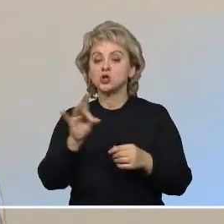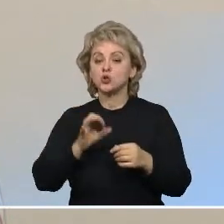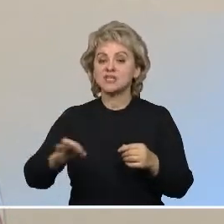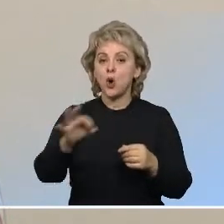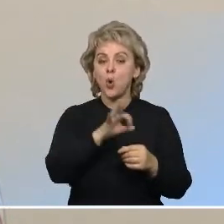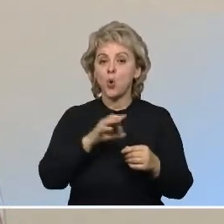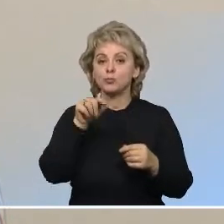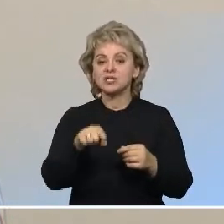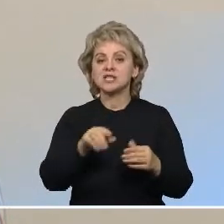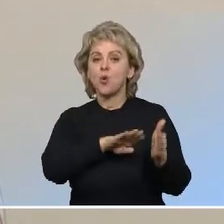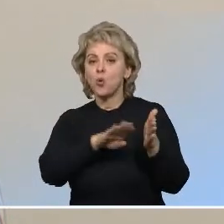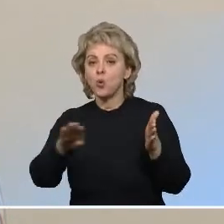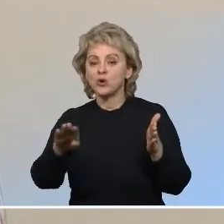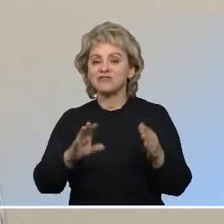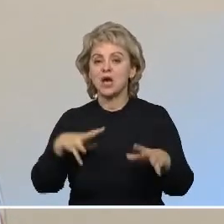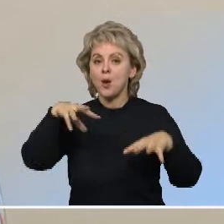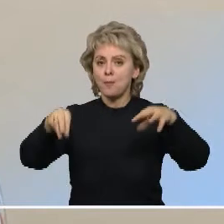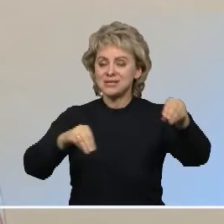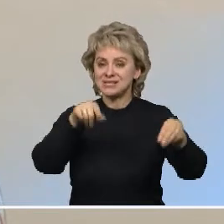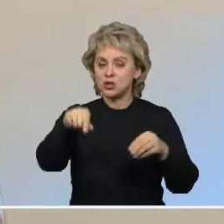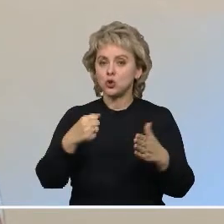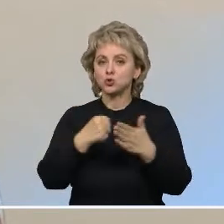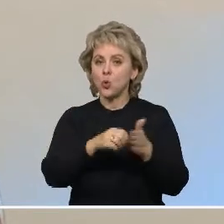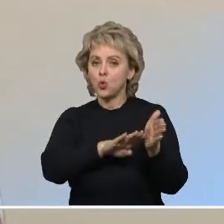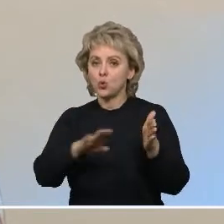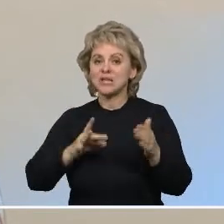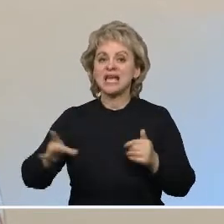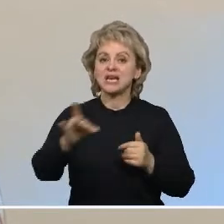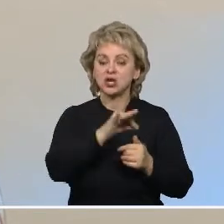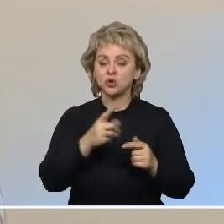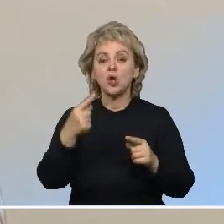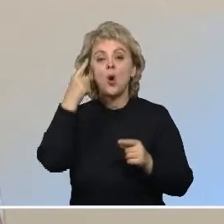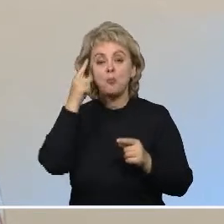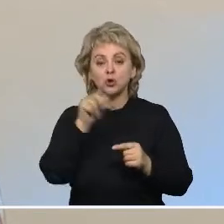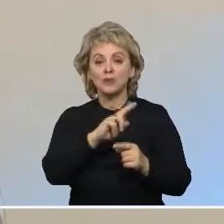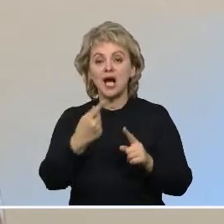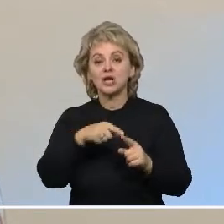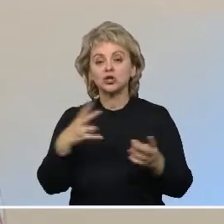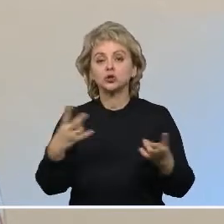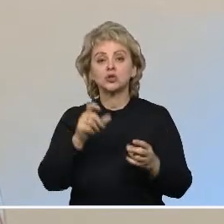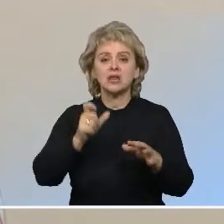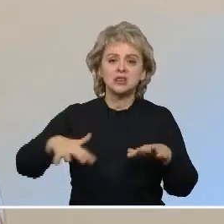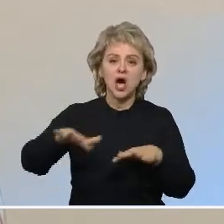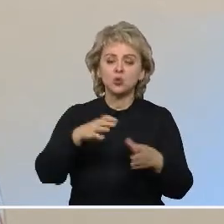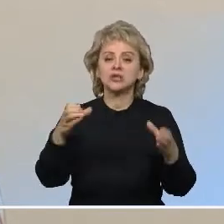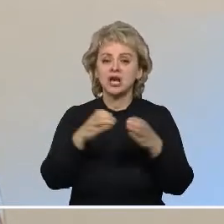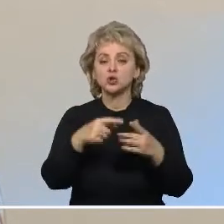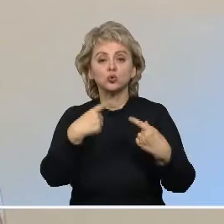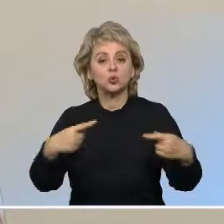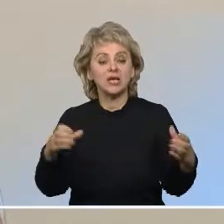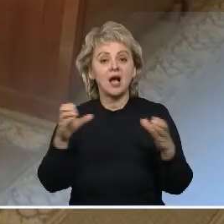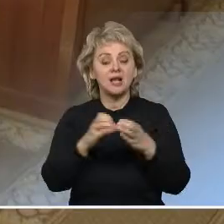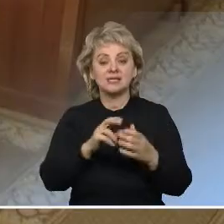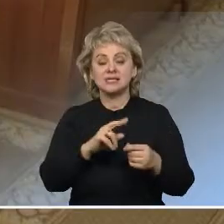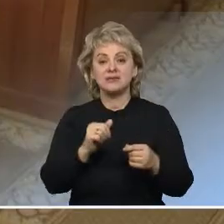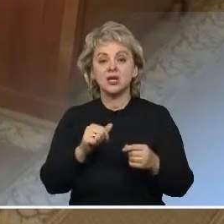области – от уровня поселений до уровня региона. Подумайте, как это будет. Народные коллективы, другие